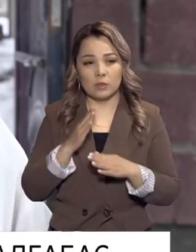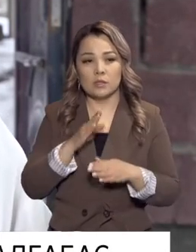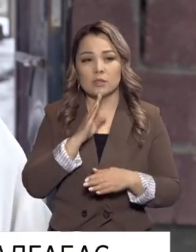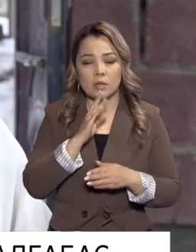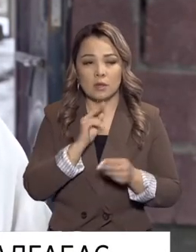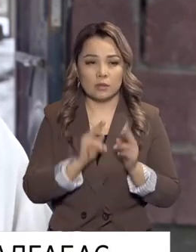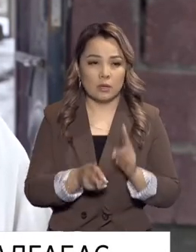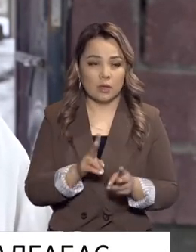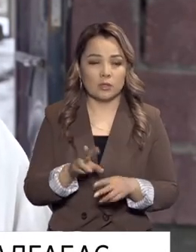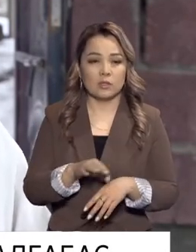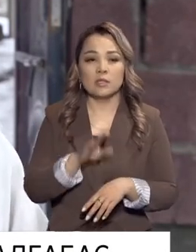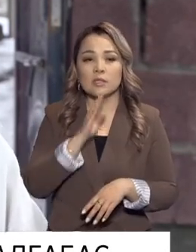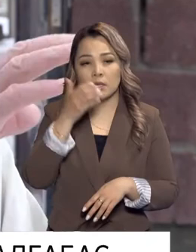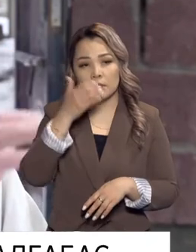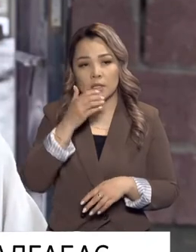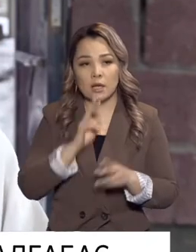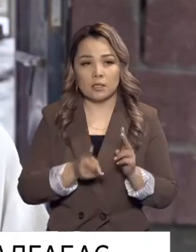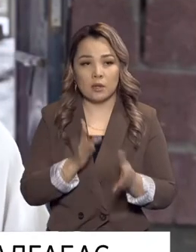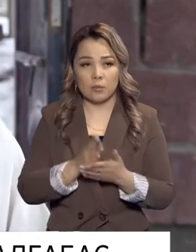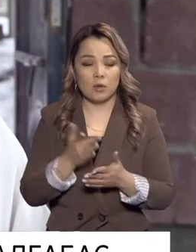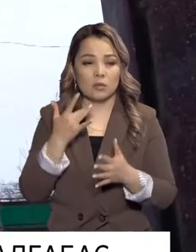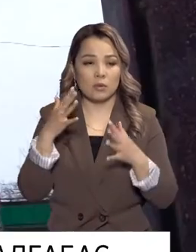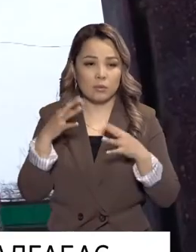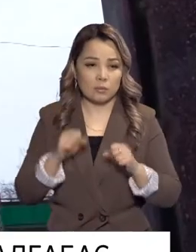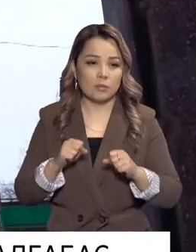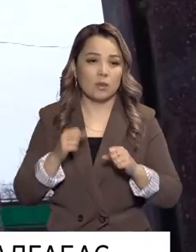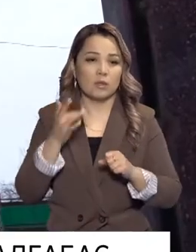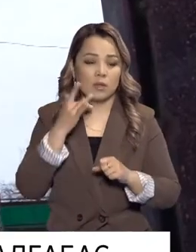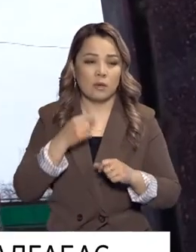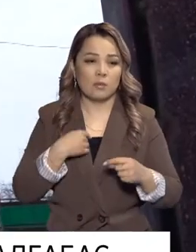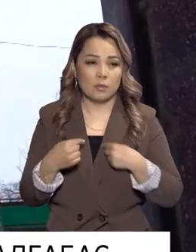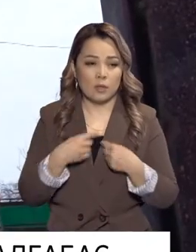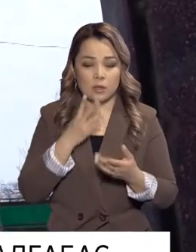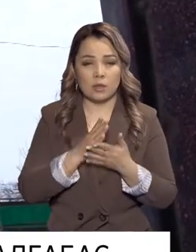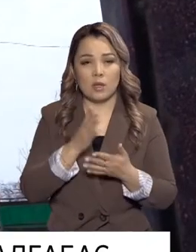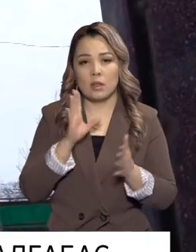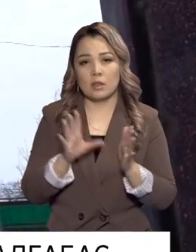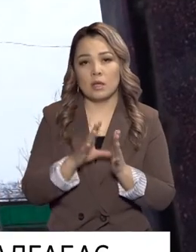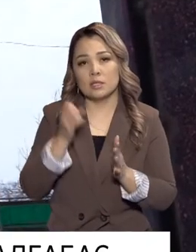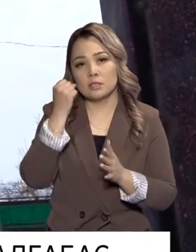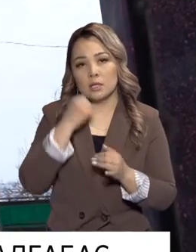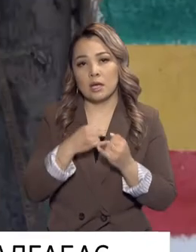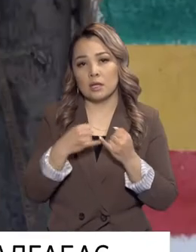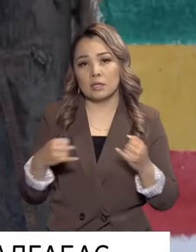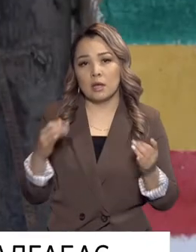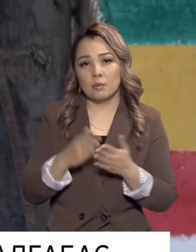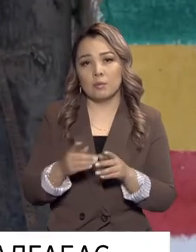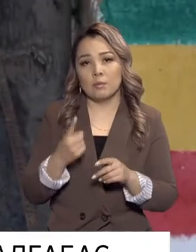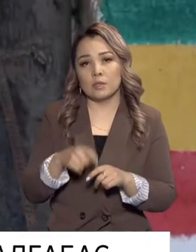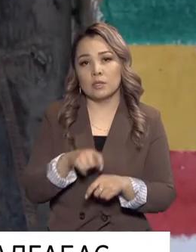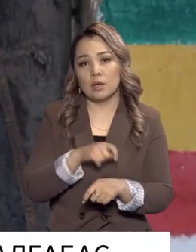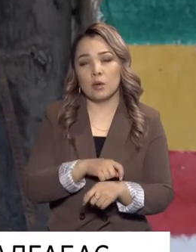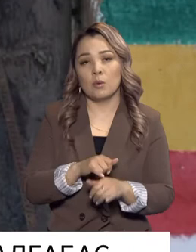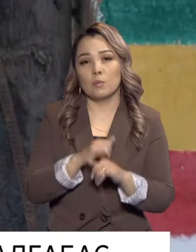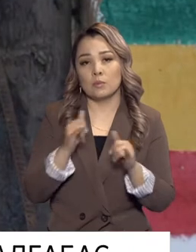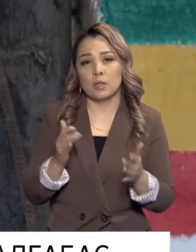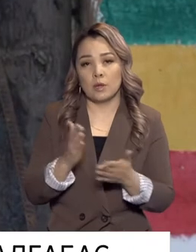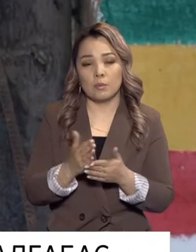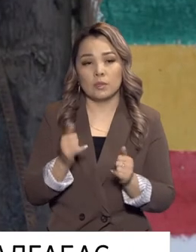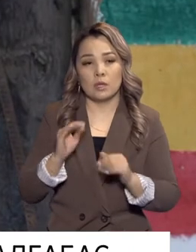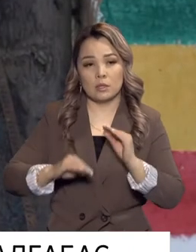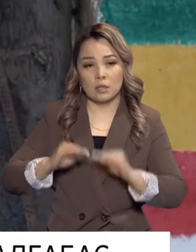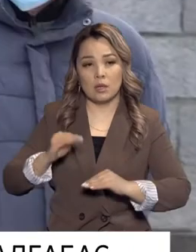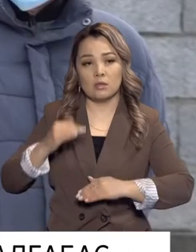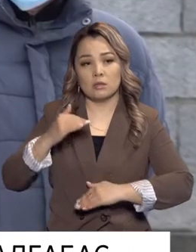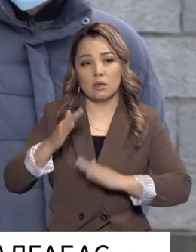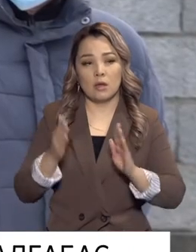пісіреді. Свет көпшілік жерде өшеді ғой. Алғабас ауылында тозған электр желілерінің ұзындығы 1 шақырымнан асады. Оны трансформатормен